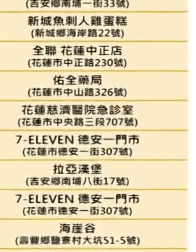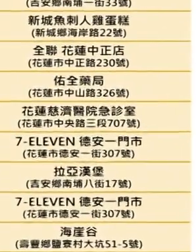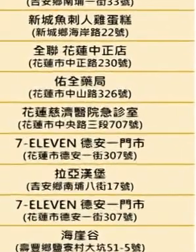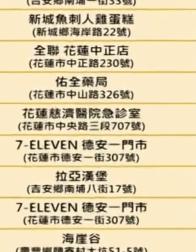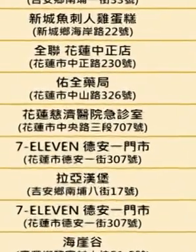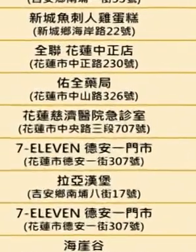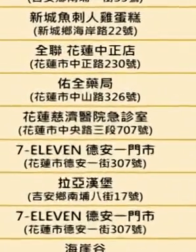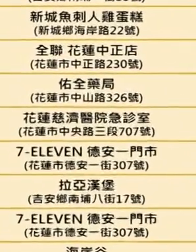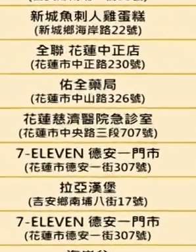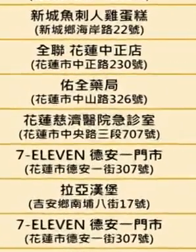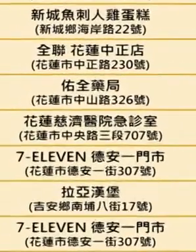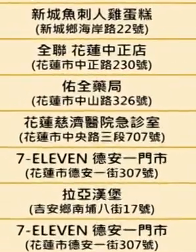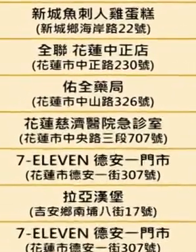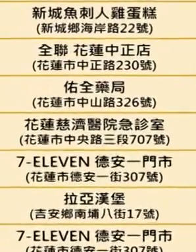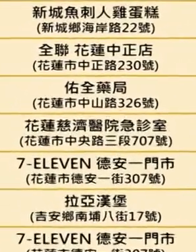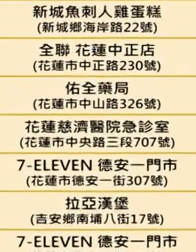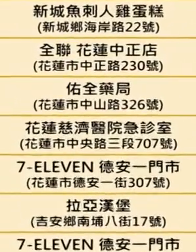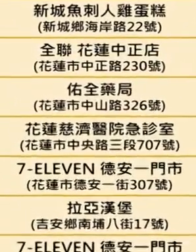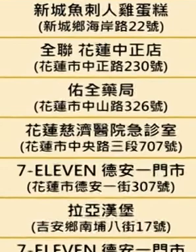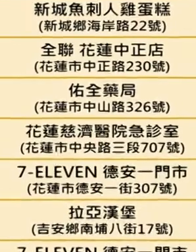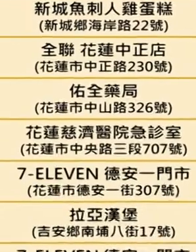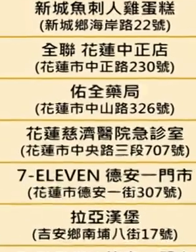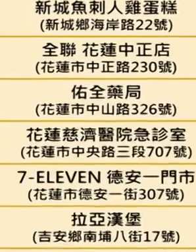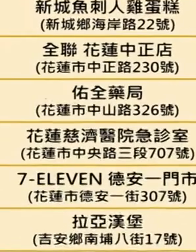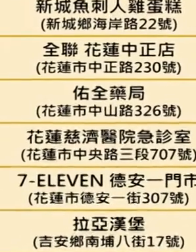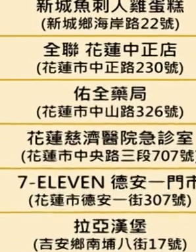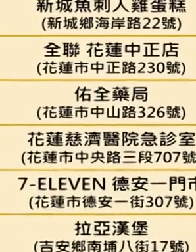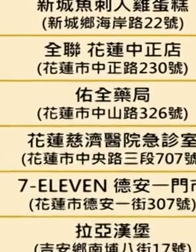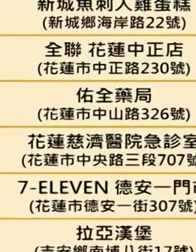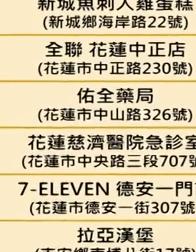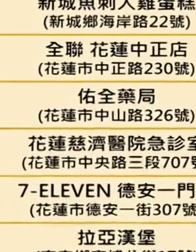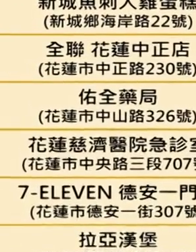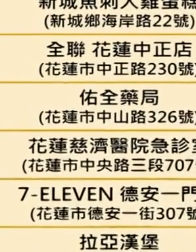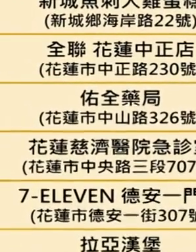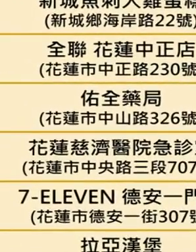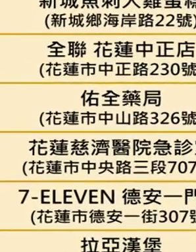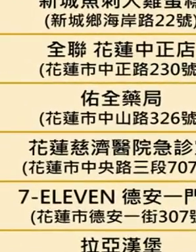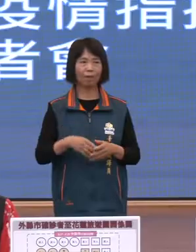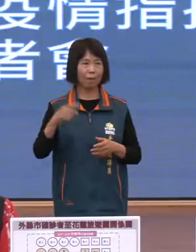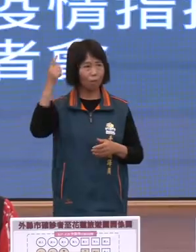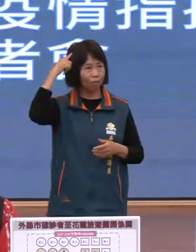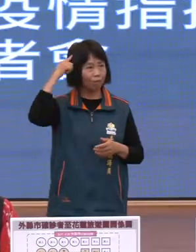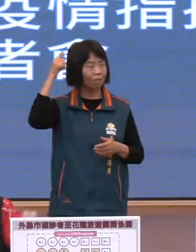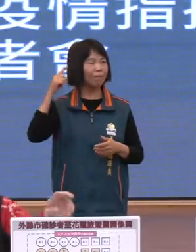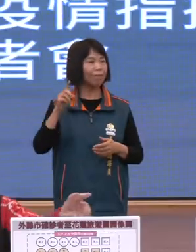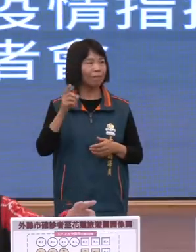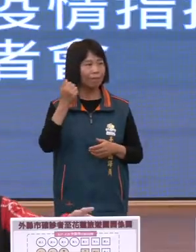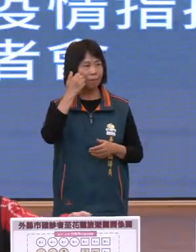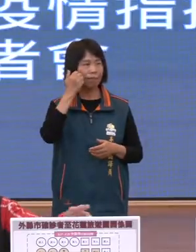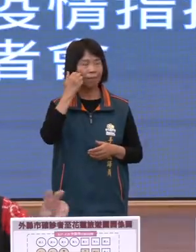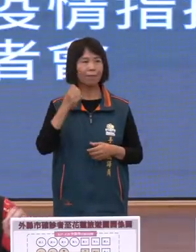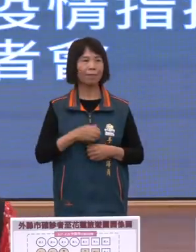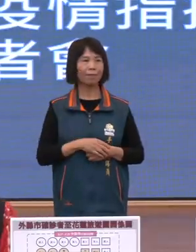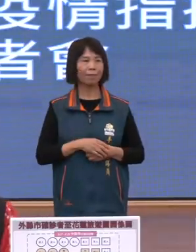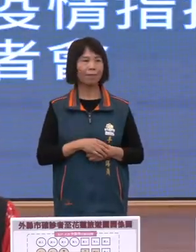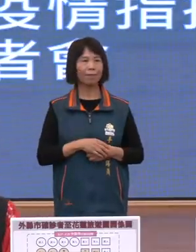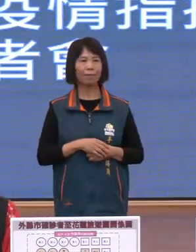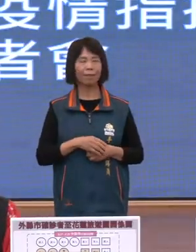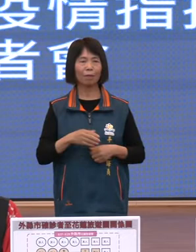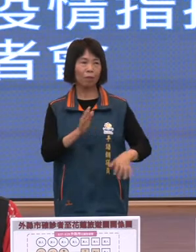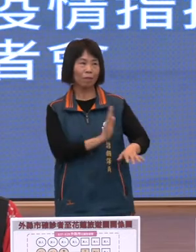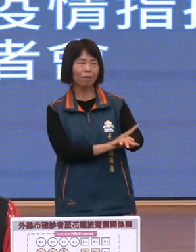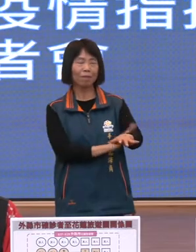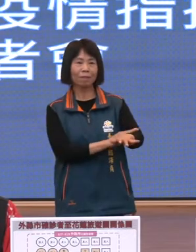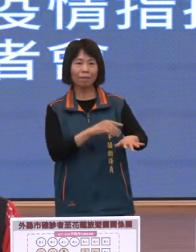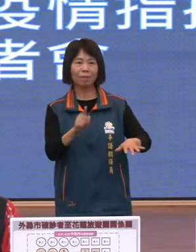花莲旅行团的足迹也遍及热门景点。而花莲县政府卫生局长朱家祥以及慈济医院医务秘